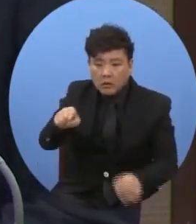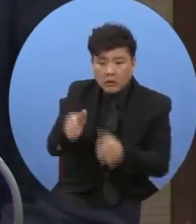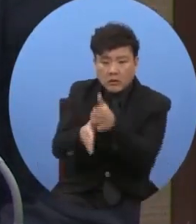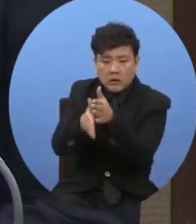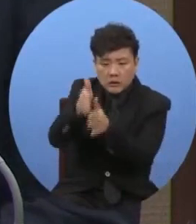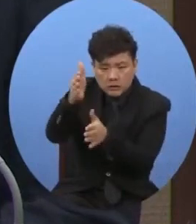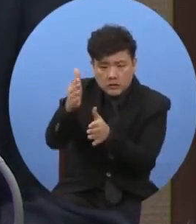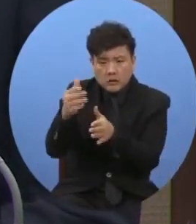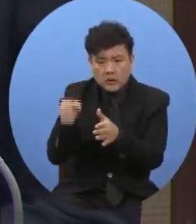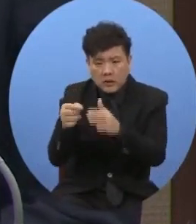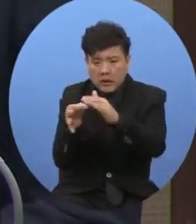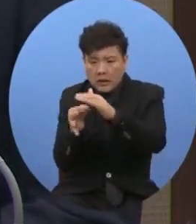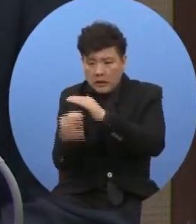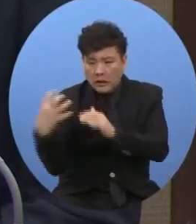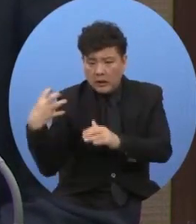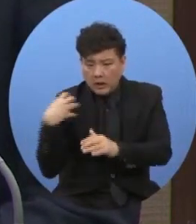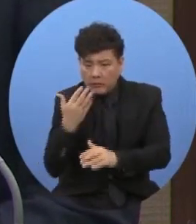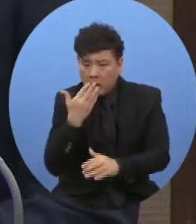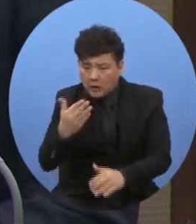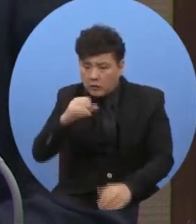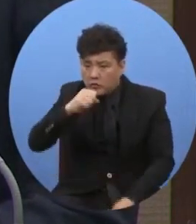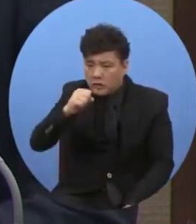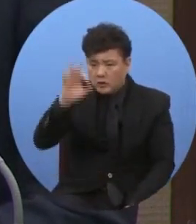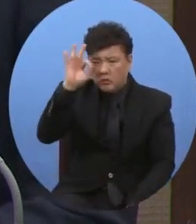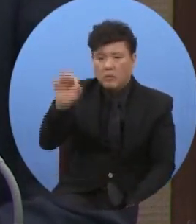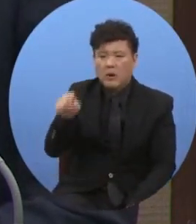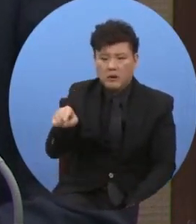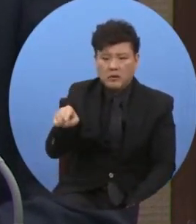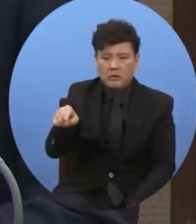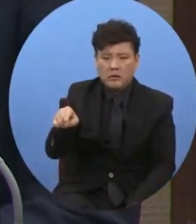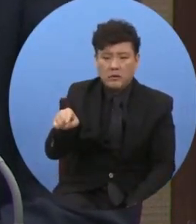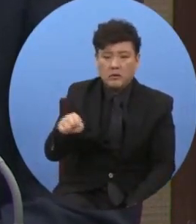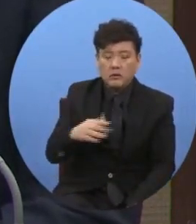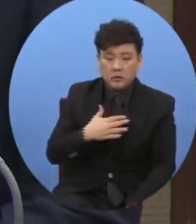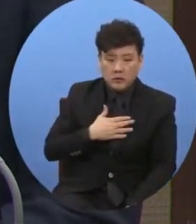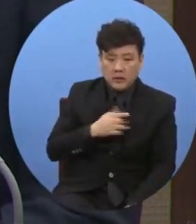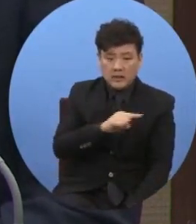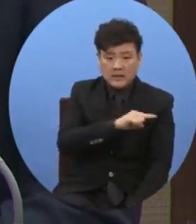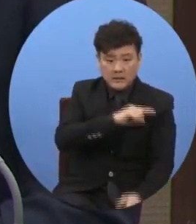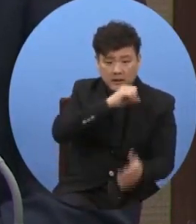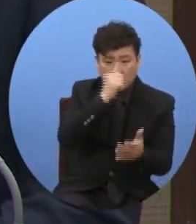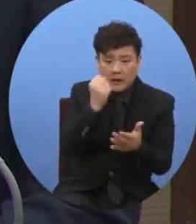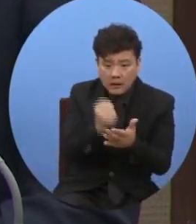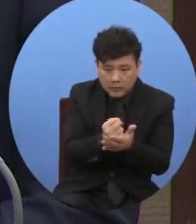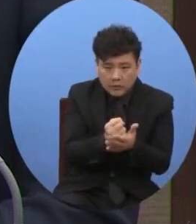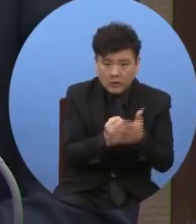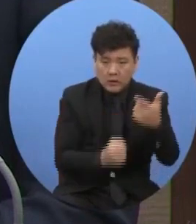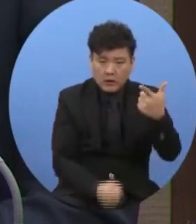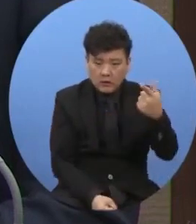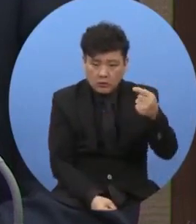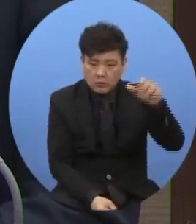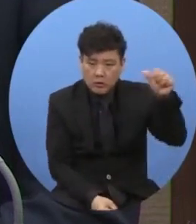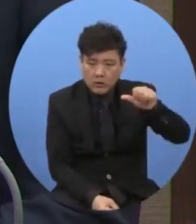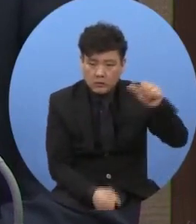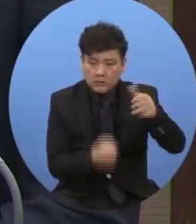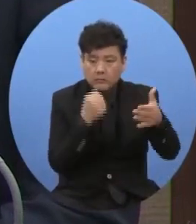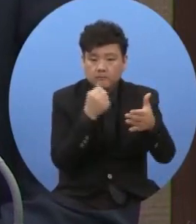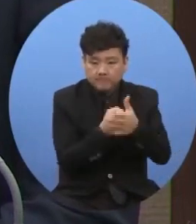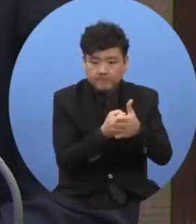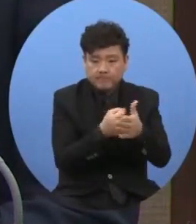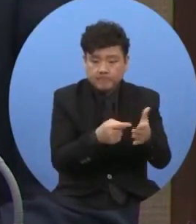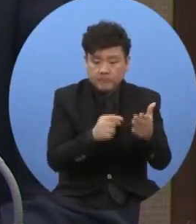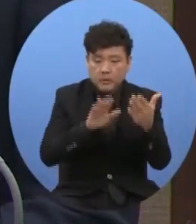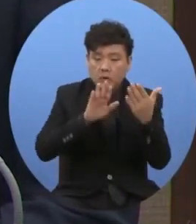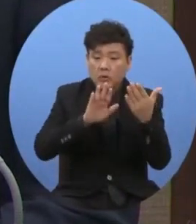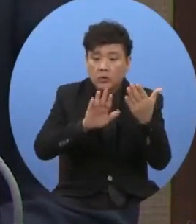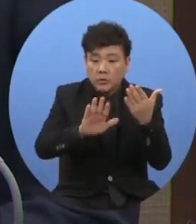또 고민을 해봐야 되고요. 그런 관점에서 저희가 가장 합리적인 금액을 설정했다고 생각하고요. 네, 알겠습니다.